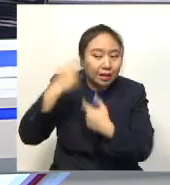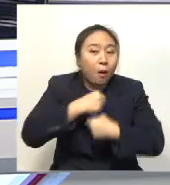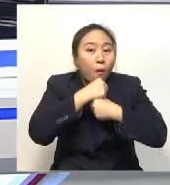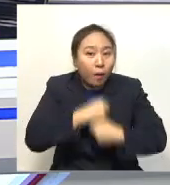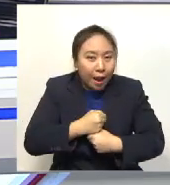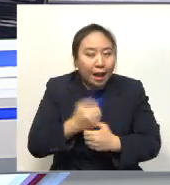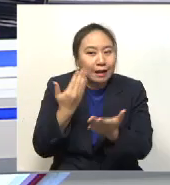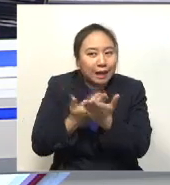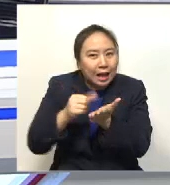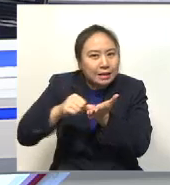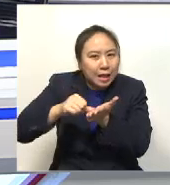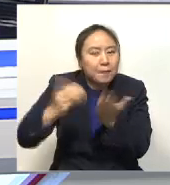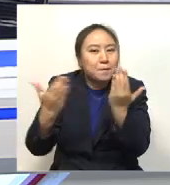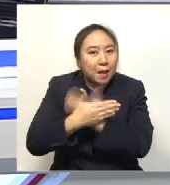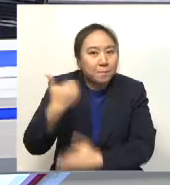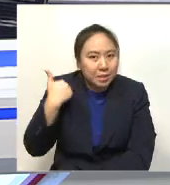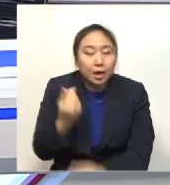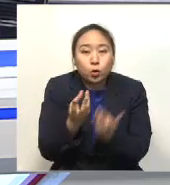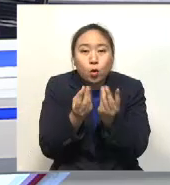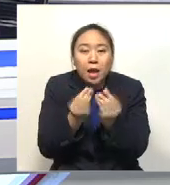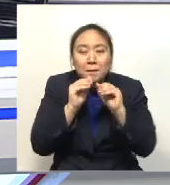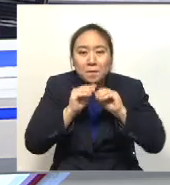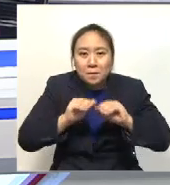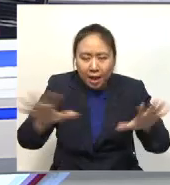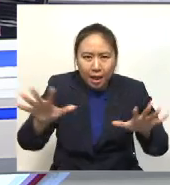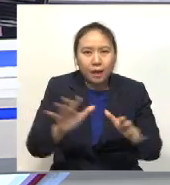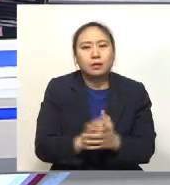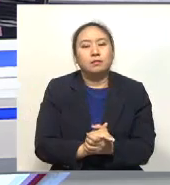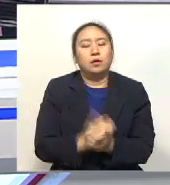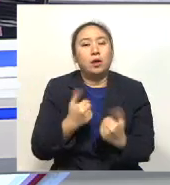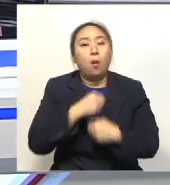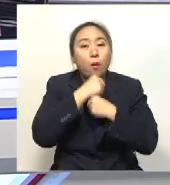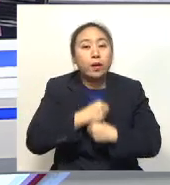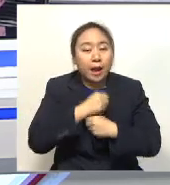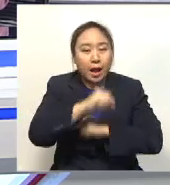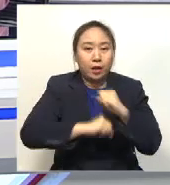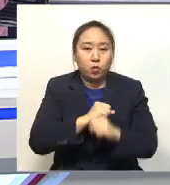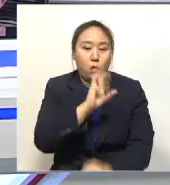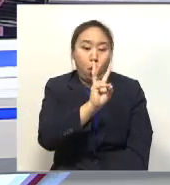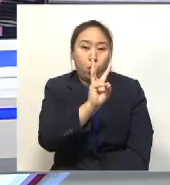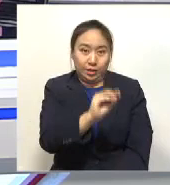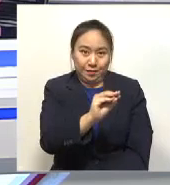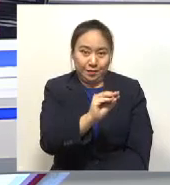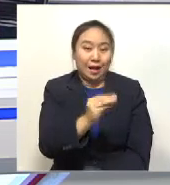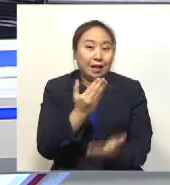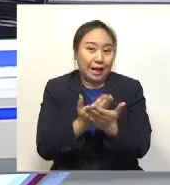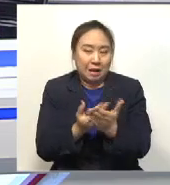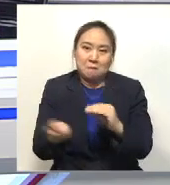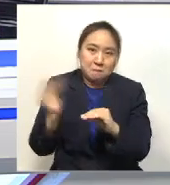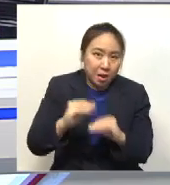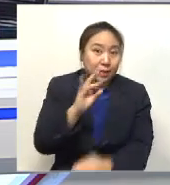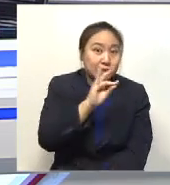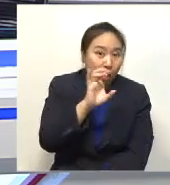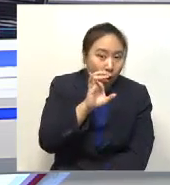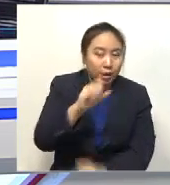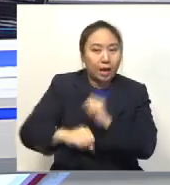ผู้สูงอายุตัวเลขที่เขามีการแชร์กันเนี่ยนะคะข่าวลือที่ออกมาบอกว่าผู้สูงอายุที่อายุ60ปีจะมีการเพิ่มเงินเป็น700บ